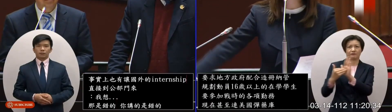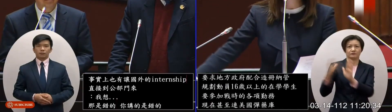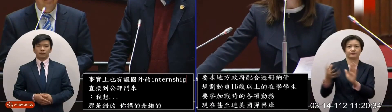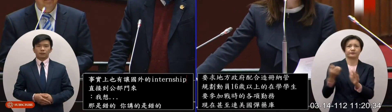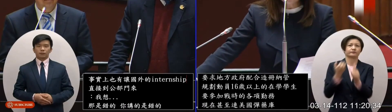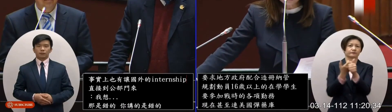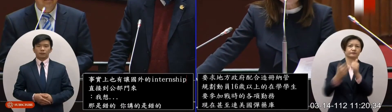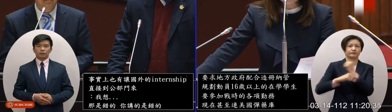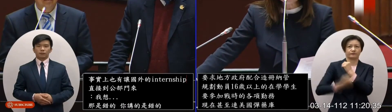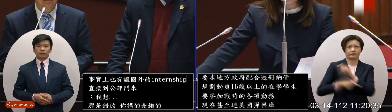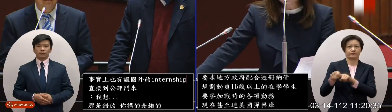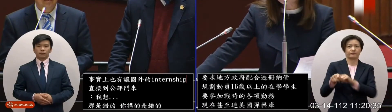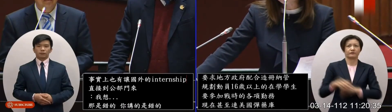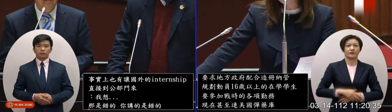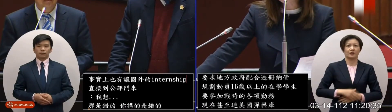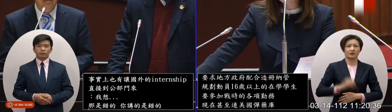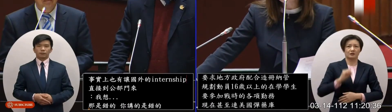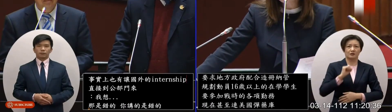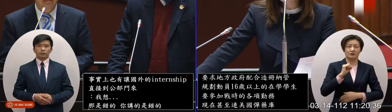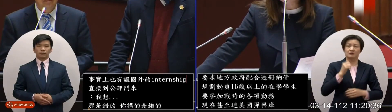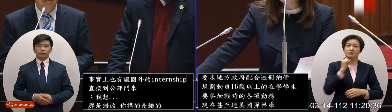国防部现在还预告了，我们全民防卫动员法要要求地方政府配合造册纳管，规划动员几岁16岁的以上的在学学生要参加暂时的各项勤务。现在甚至连美国弹药库要放在台湾，依据的也是美国的国防授权法。